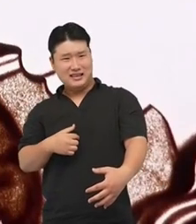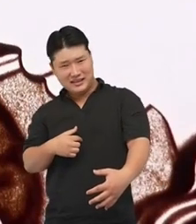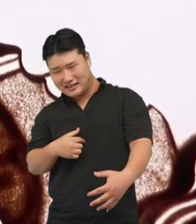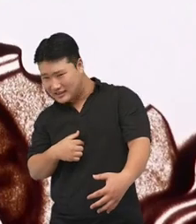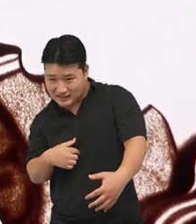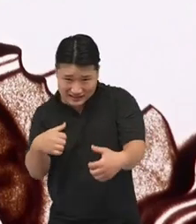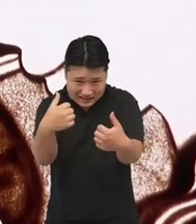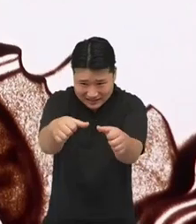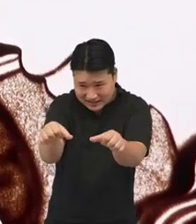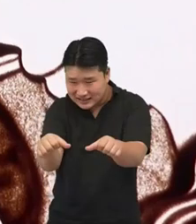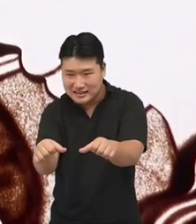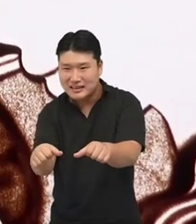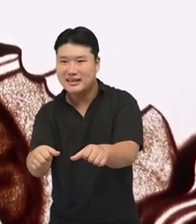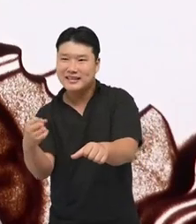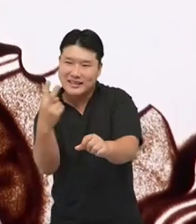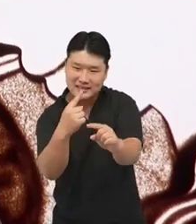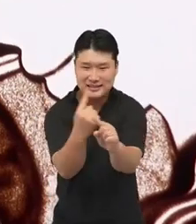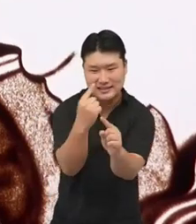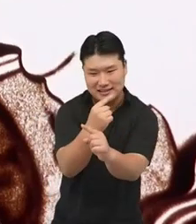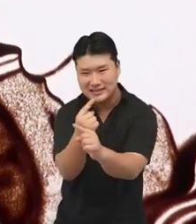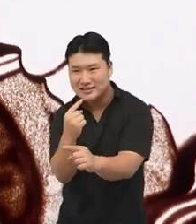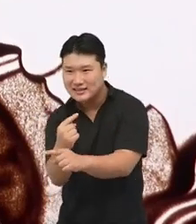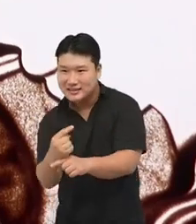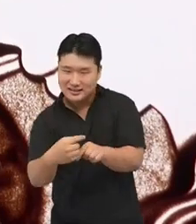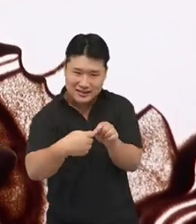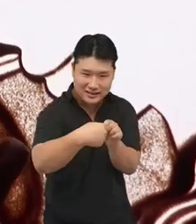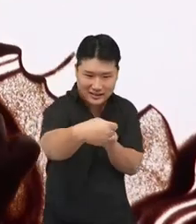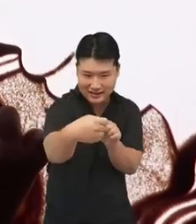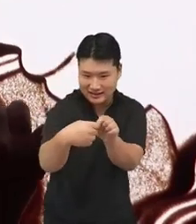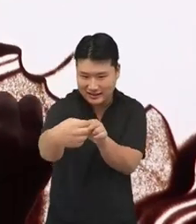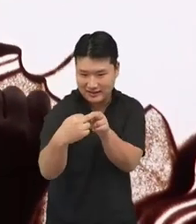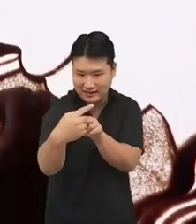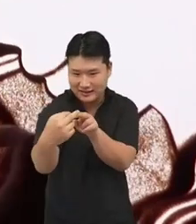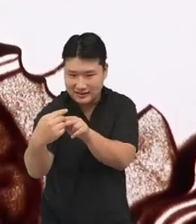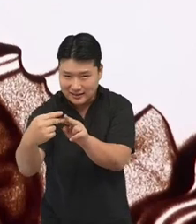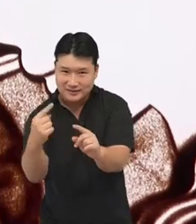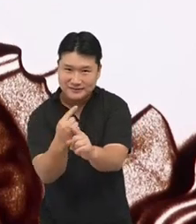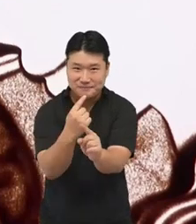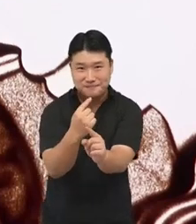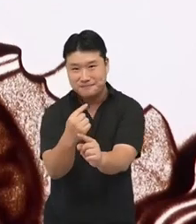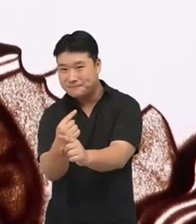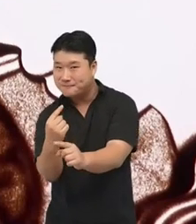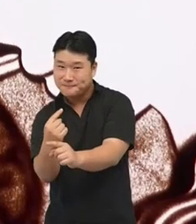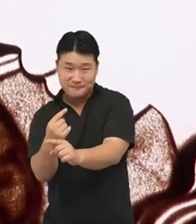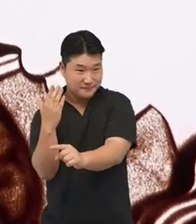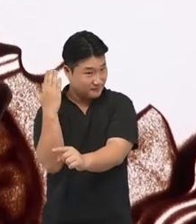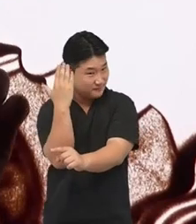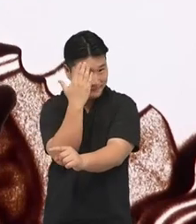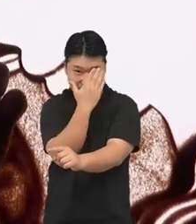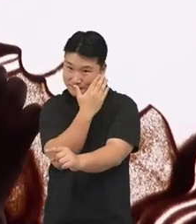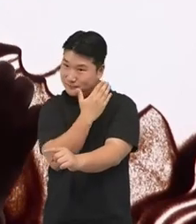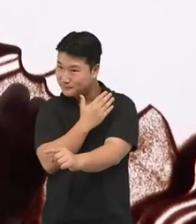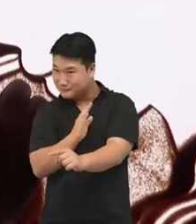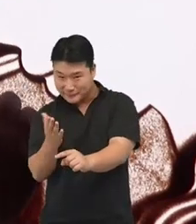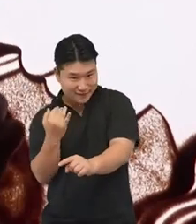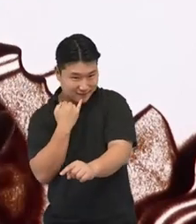에피는 뚝딱뚝딱 빠진 건반을 끼우고 줄을 고르기 시작했어요. 퉁당대던 피아노는